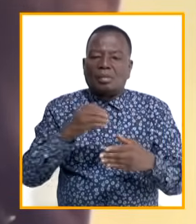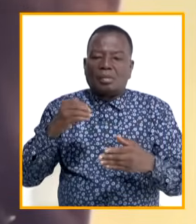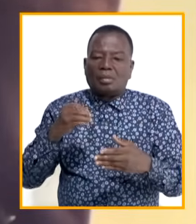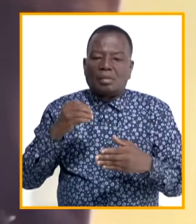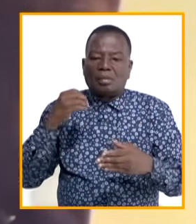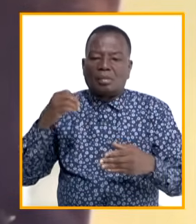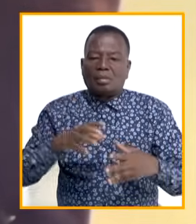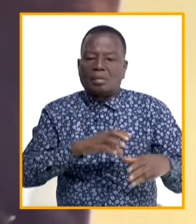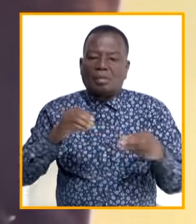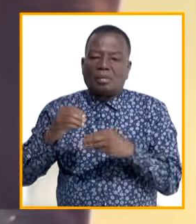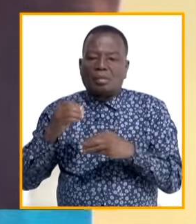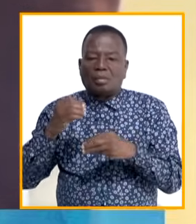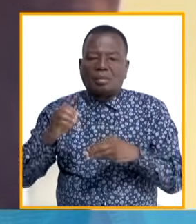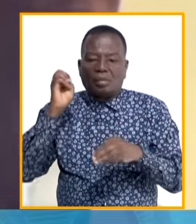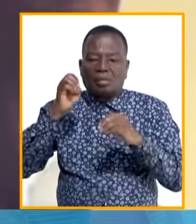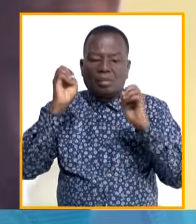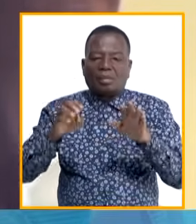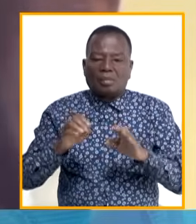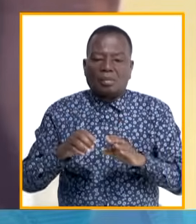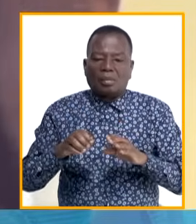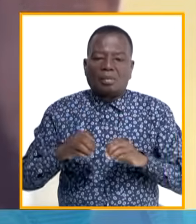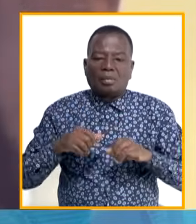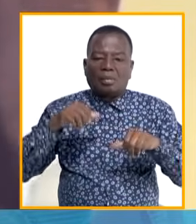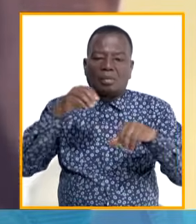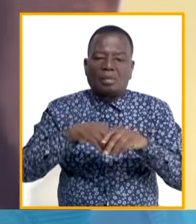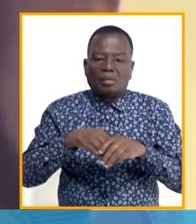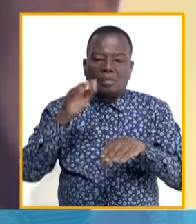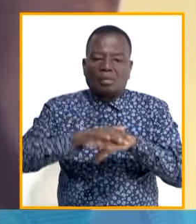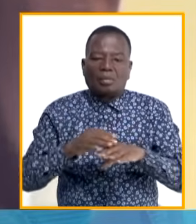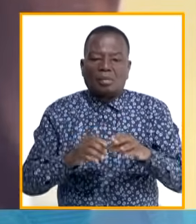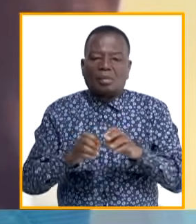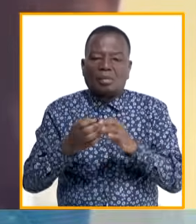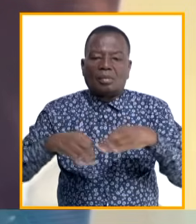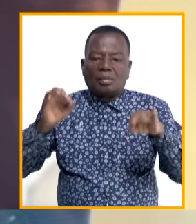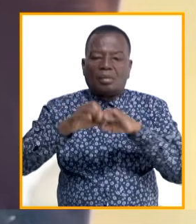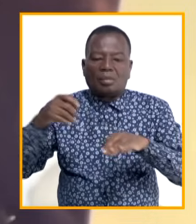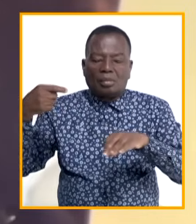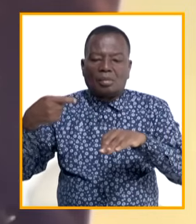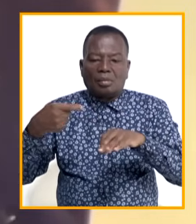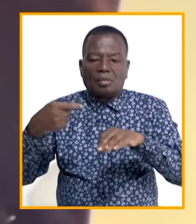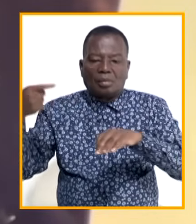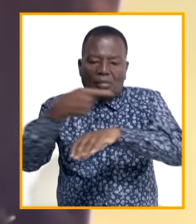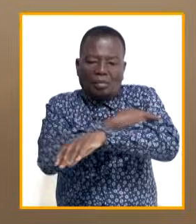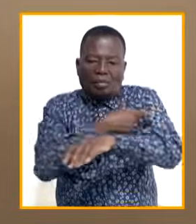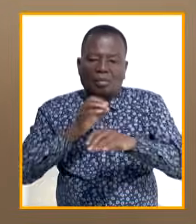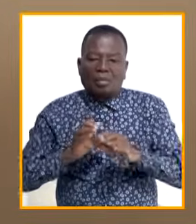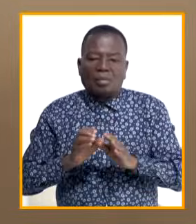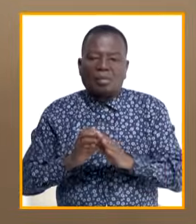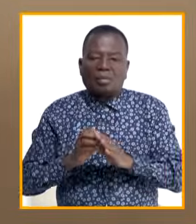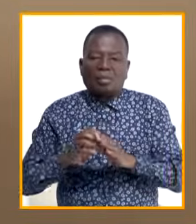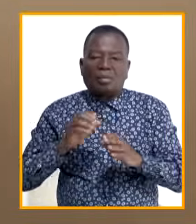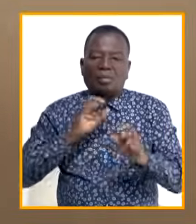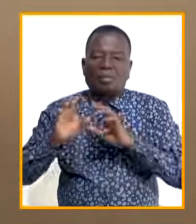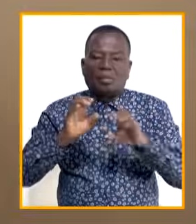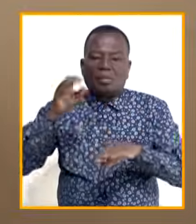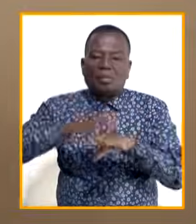de l'équité, l'éducation continue sur l'importance de la vaccination, la rééducation des pesanteurs socio-culturelles la